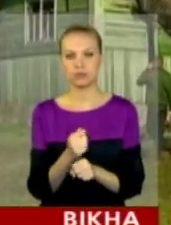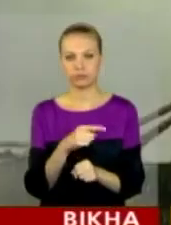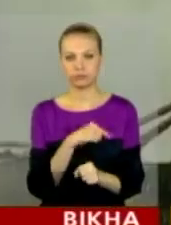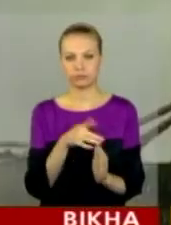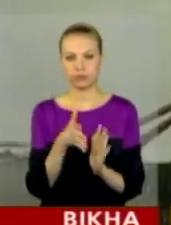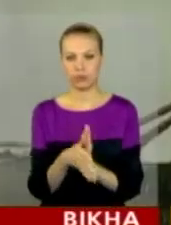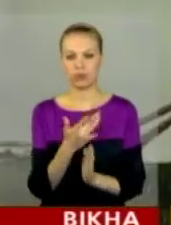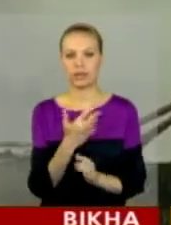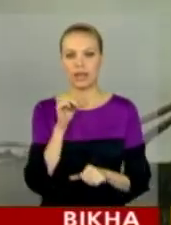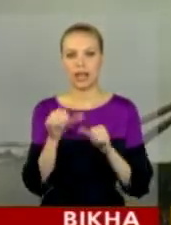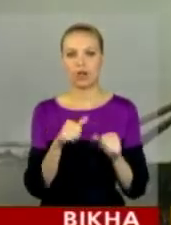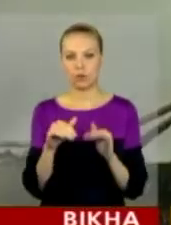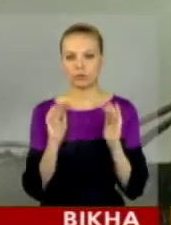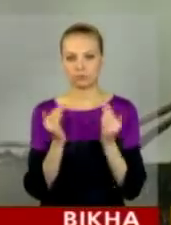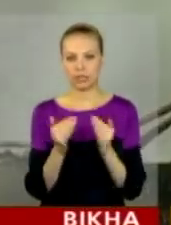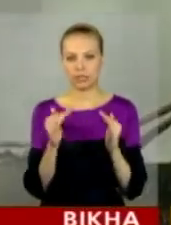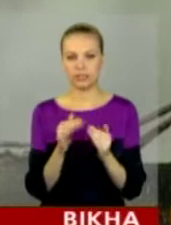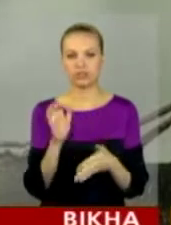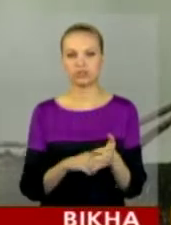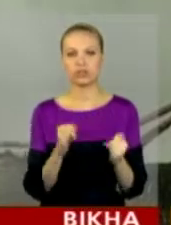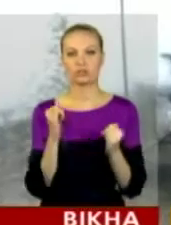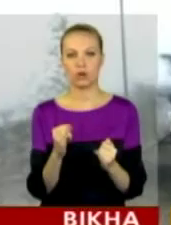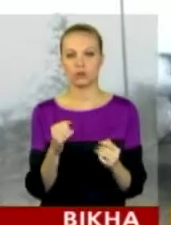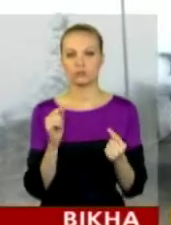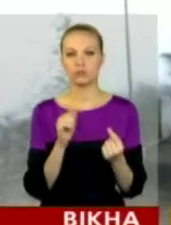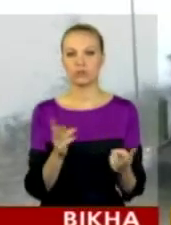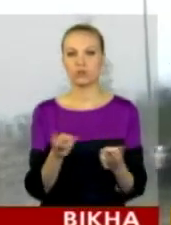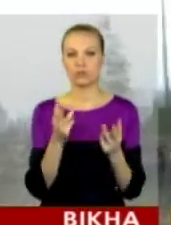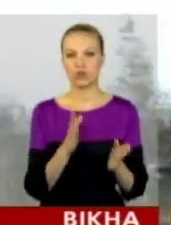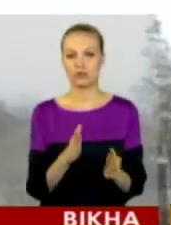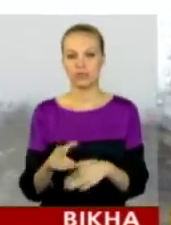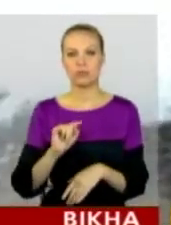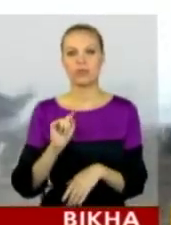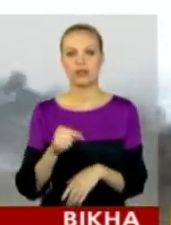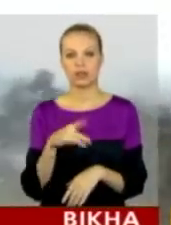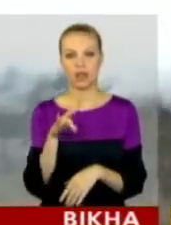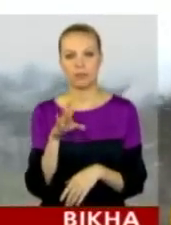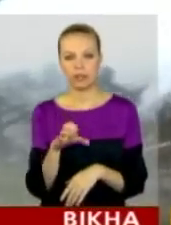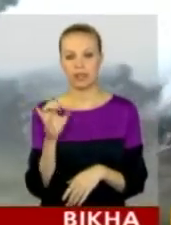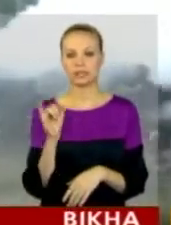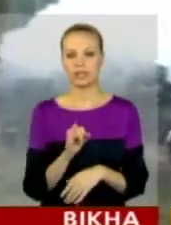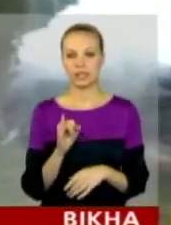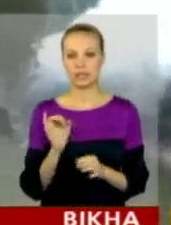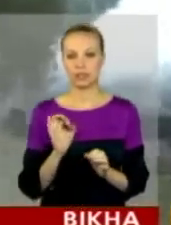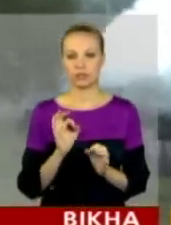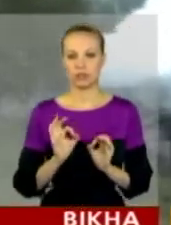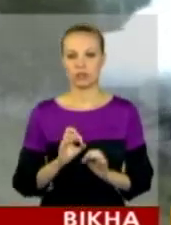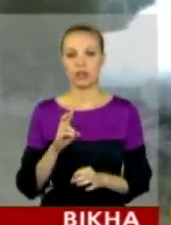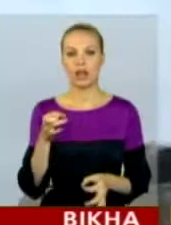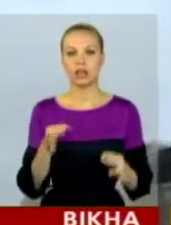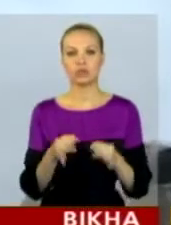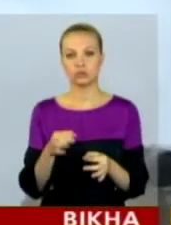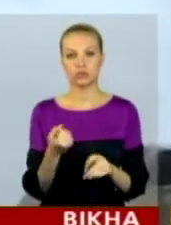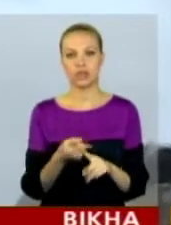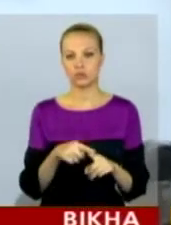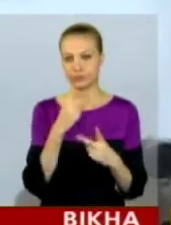психологи. Кілька років закрити заклад через погану протипожежну систему вимагали МНС та прокуратура. Та суд для того причин